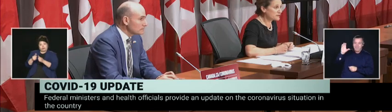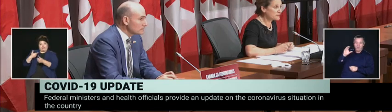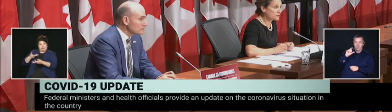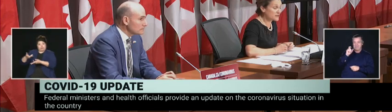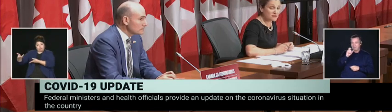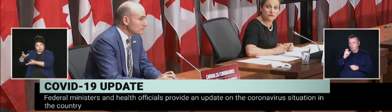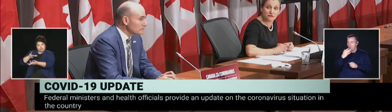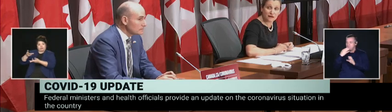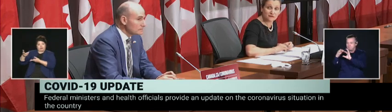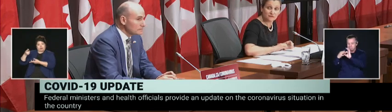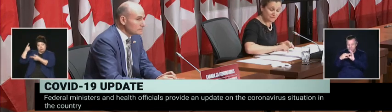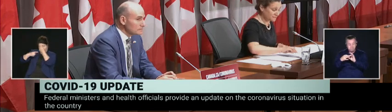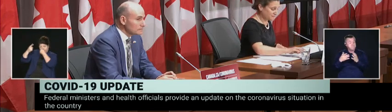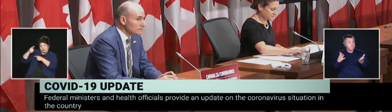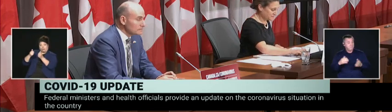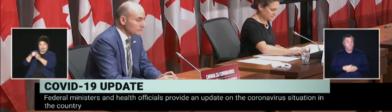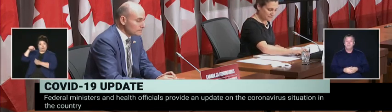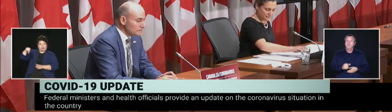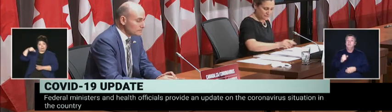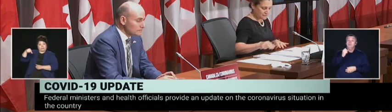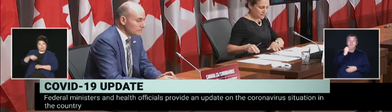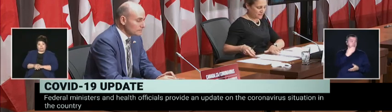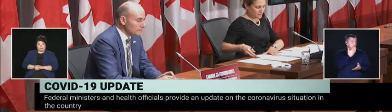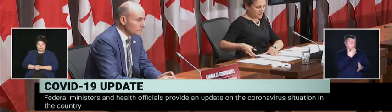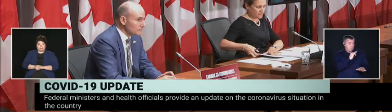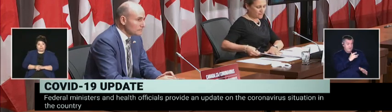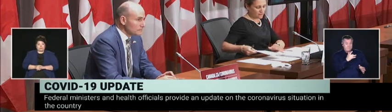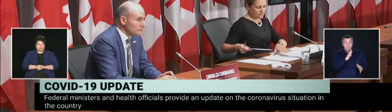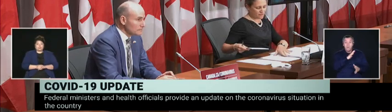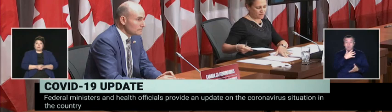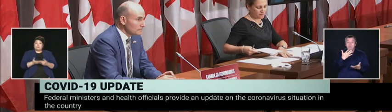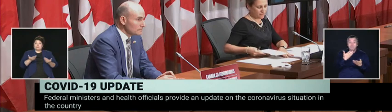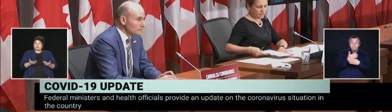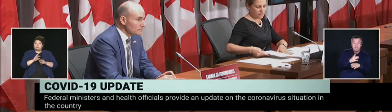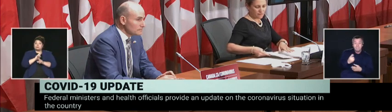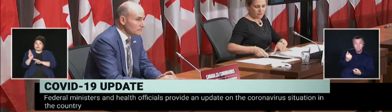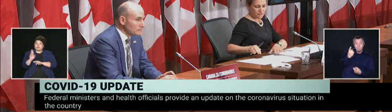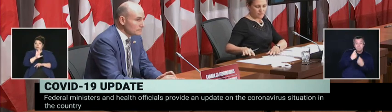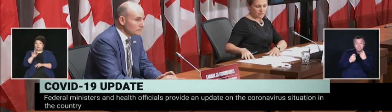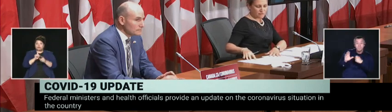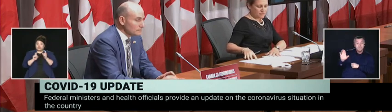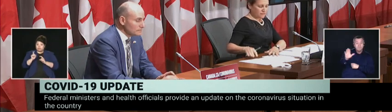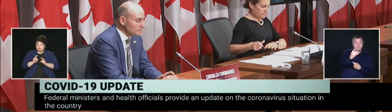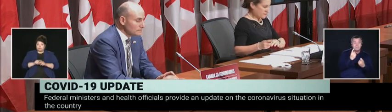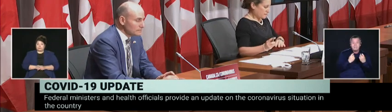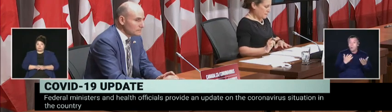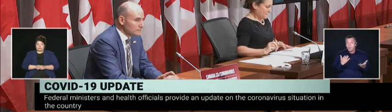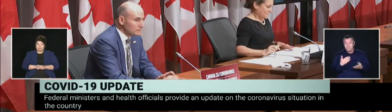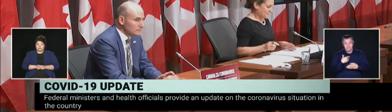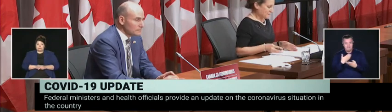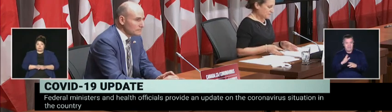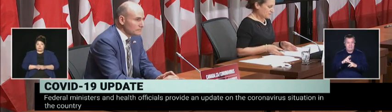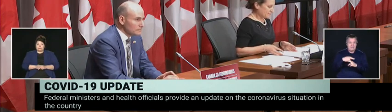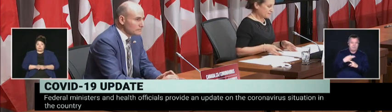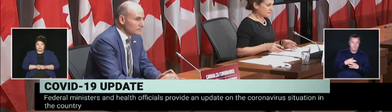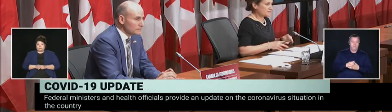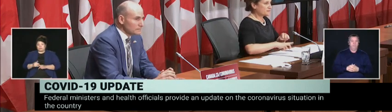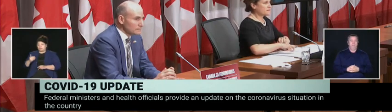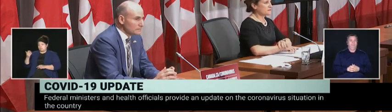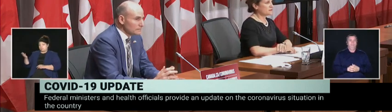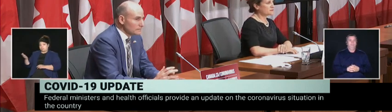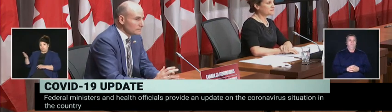maintenant à répondre à vos questions. K. Merci, Madame la Vice-Première ministre. As usual, we'll start with three questions on the phone, one question, one follow-up, and then we'll turn to the